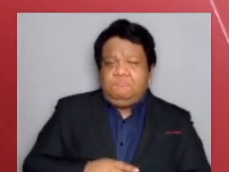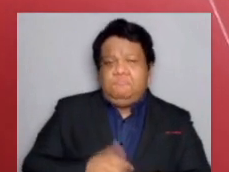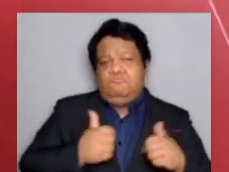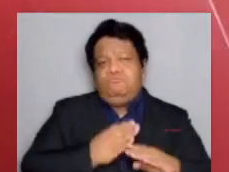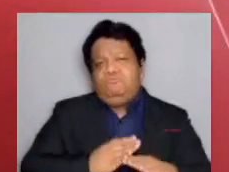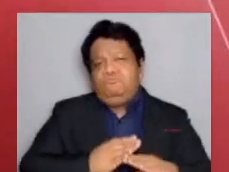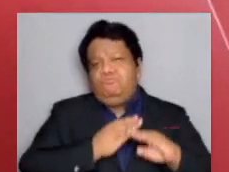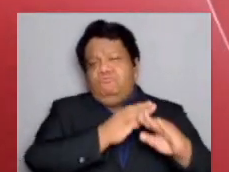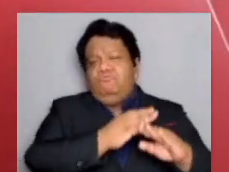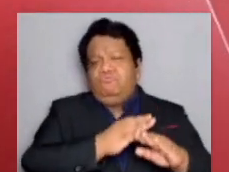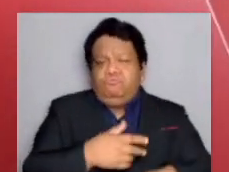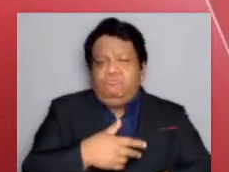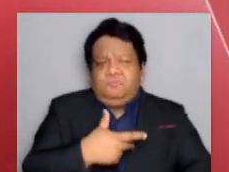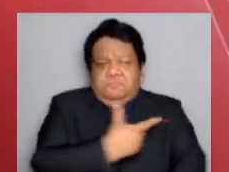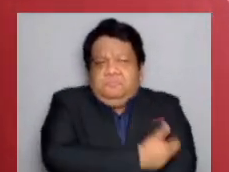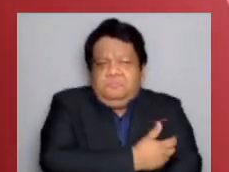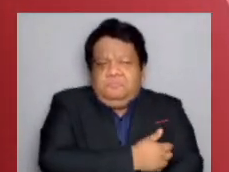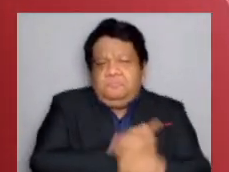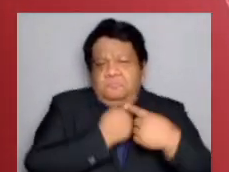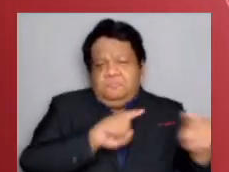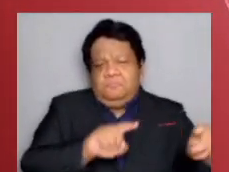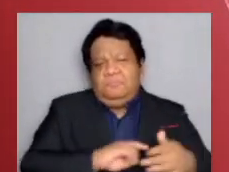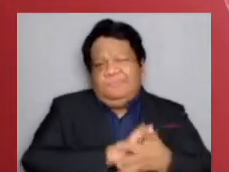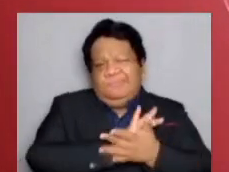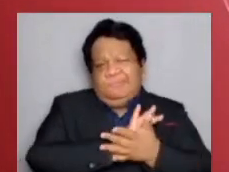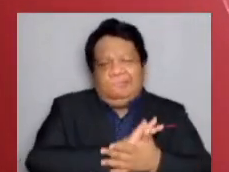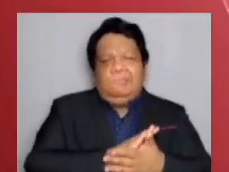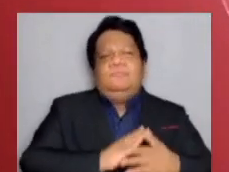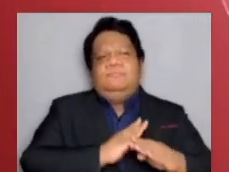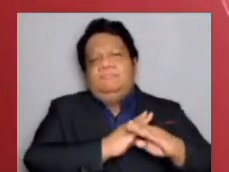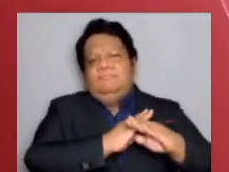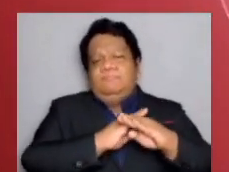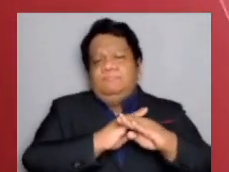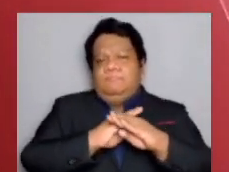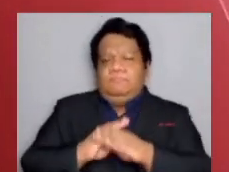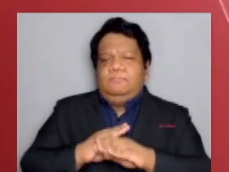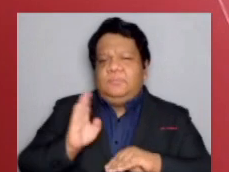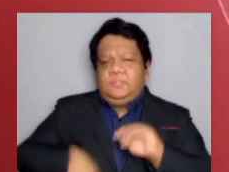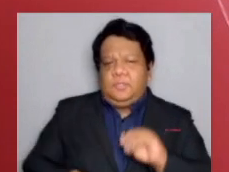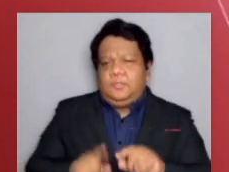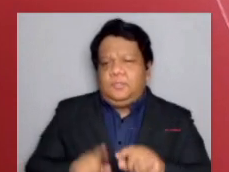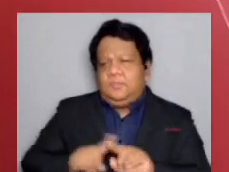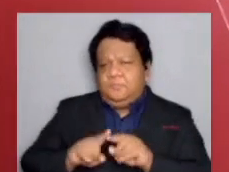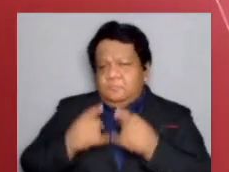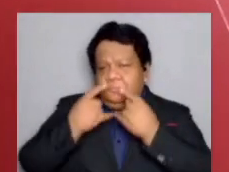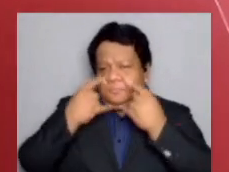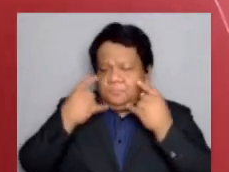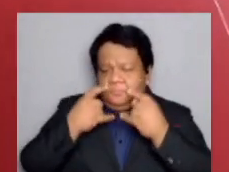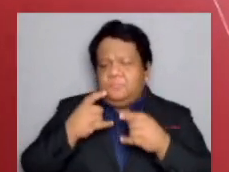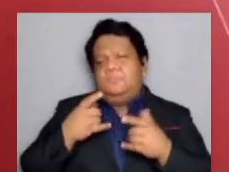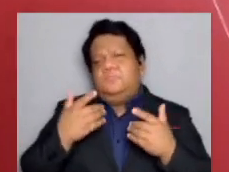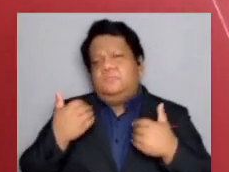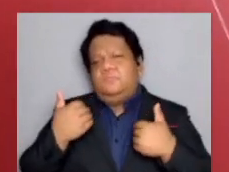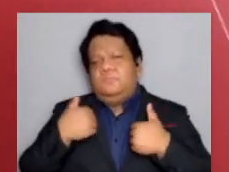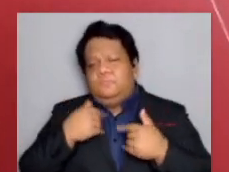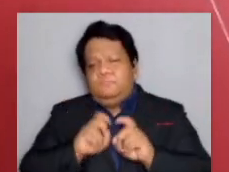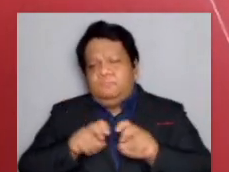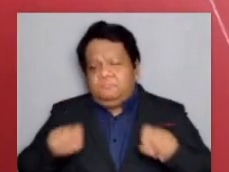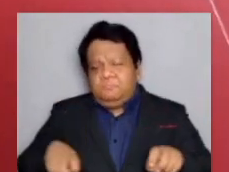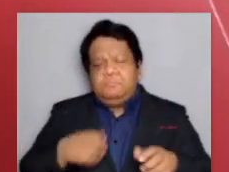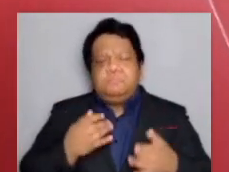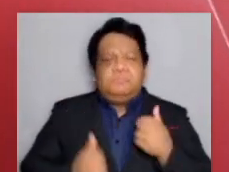rather than many of the minimum public health standards. What this means is this should be a wonderful Pasko.